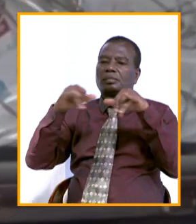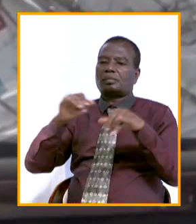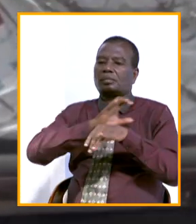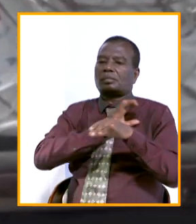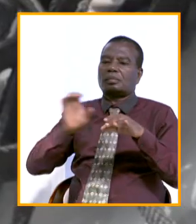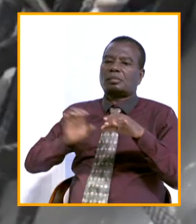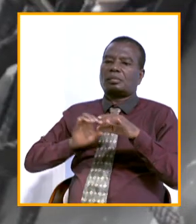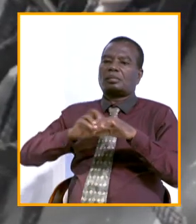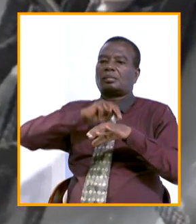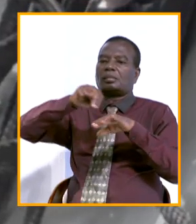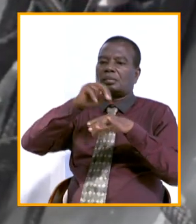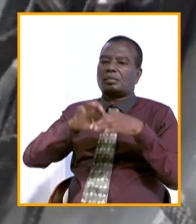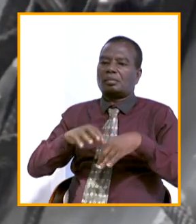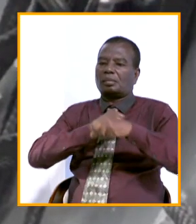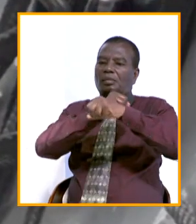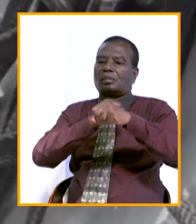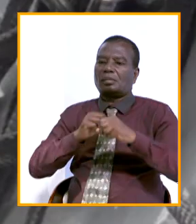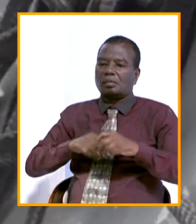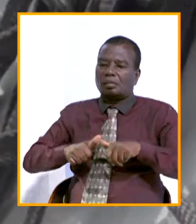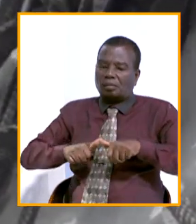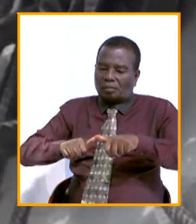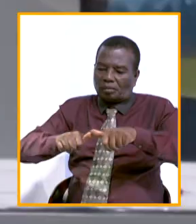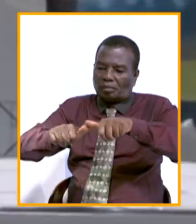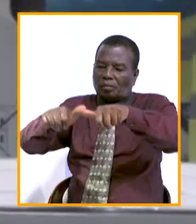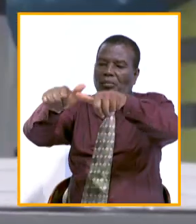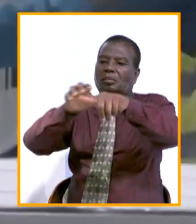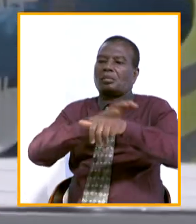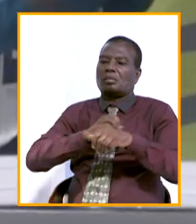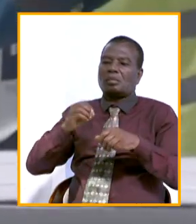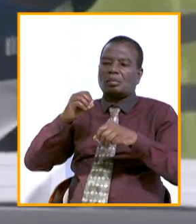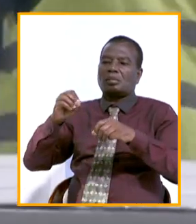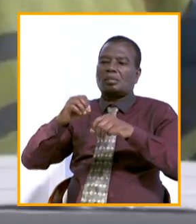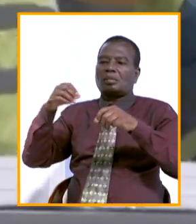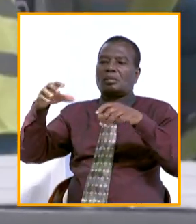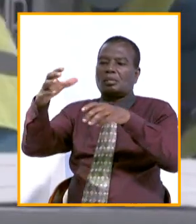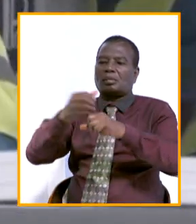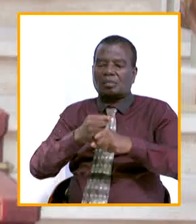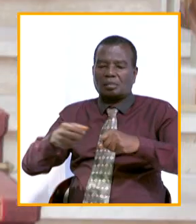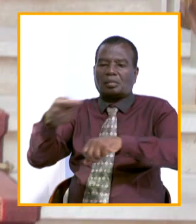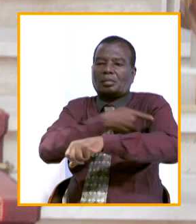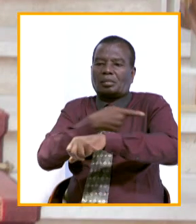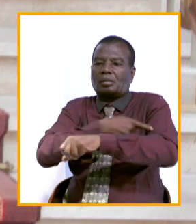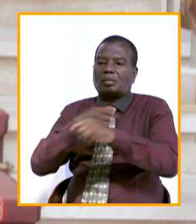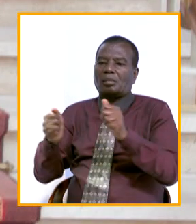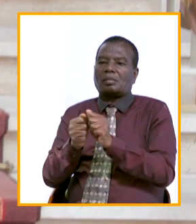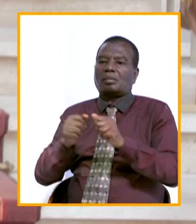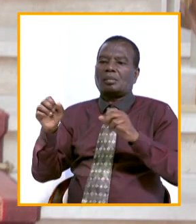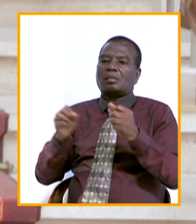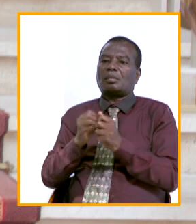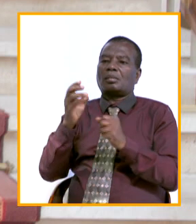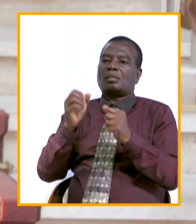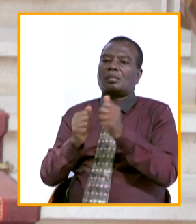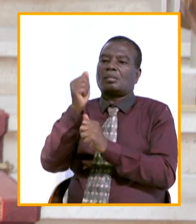le Conseil national de sécurité de la poursuite du processus d'approvisionnement en vaccins avec plus de 21 millions de